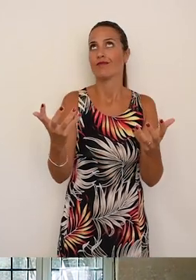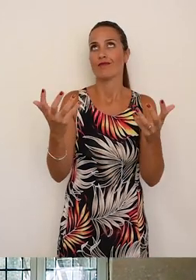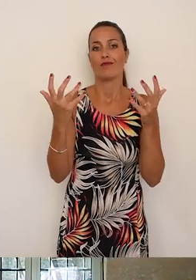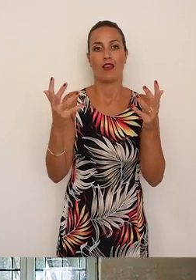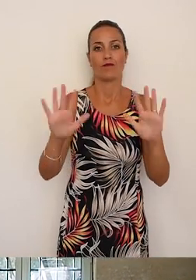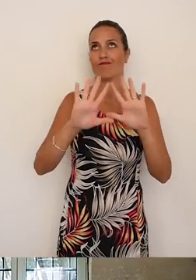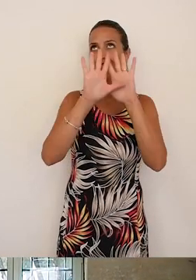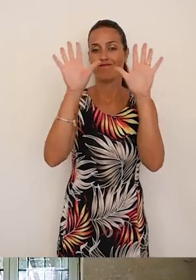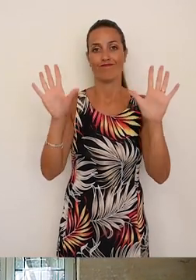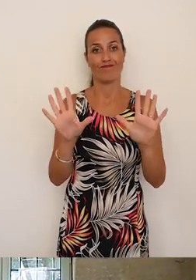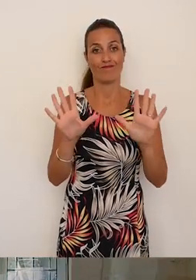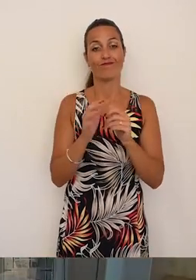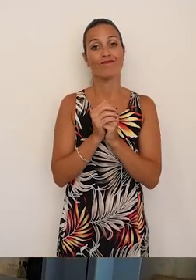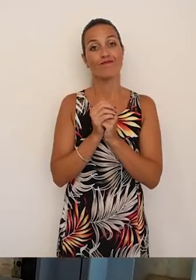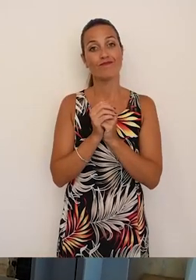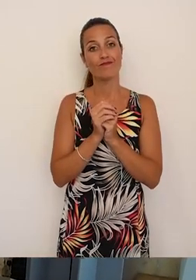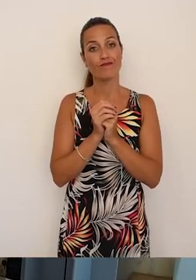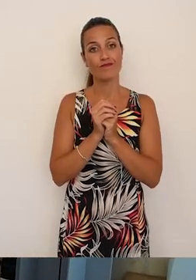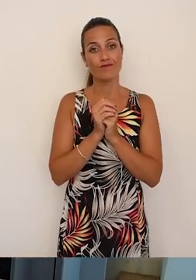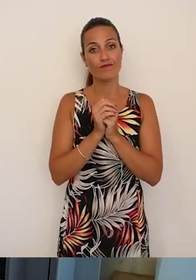architettura del palazzo.